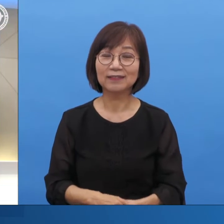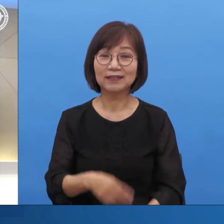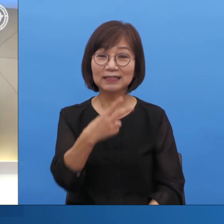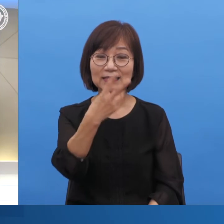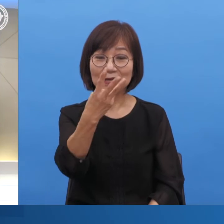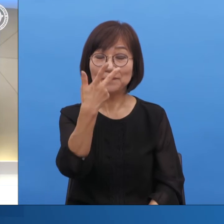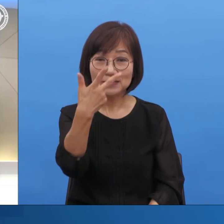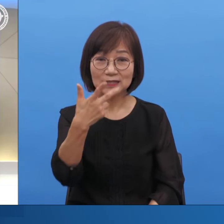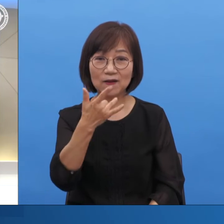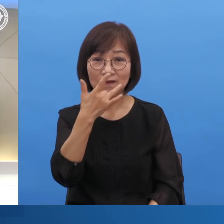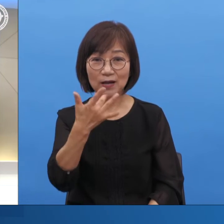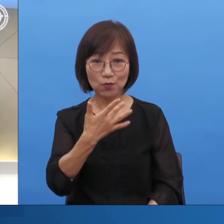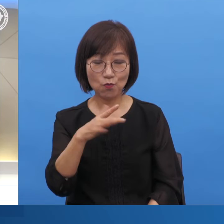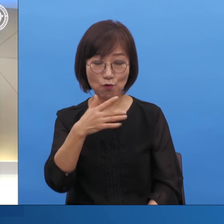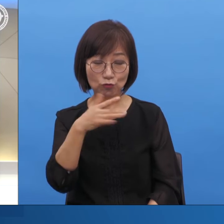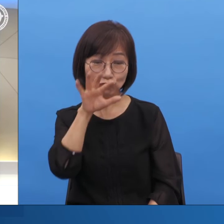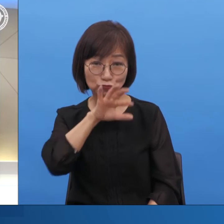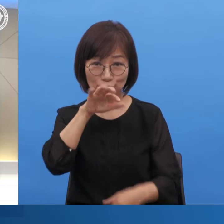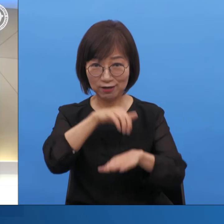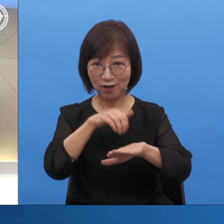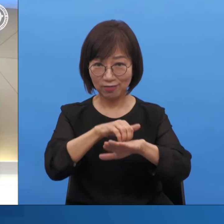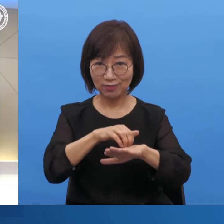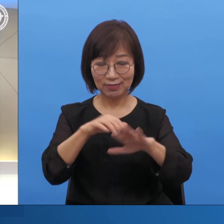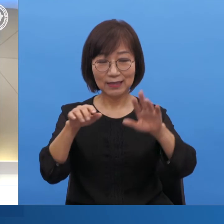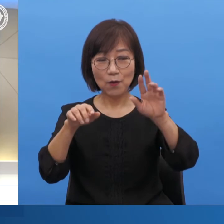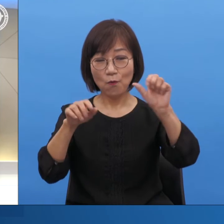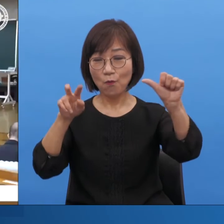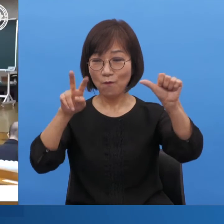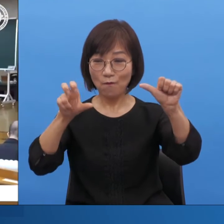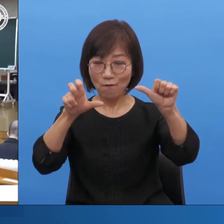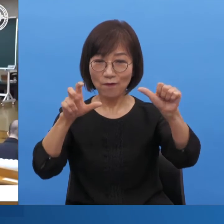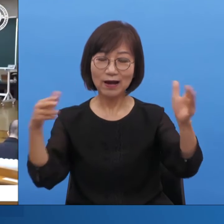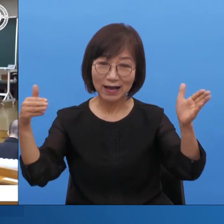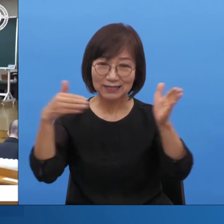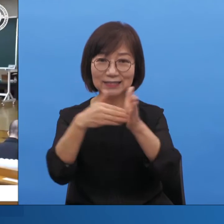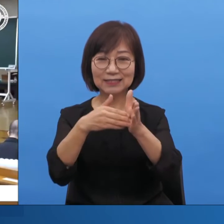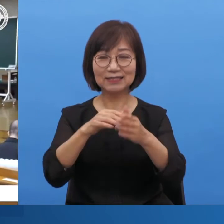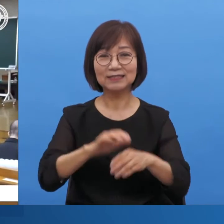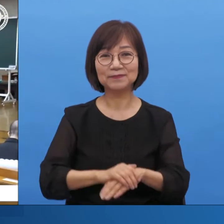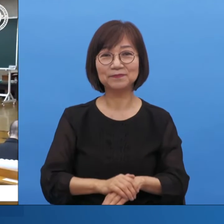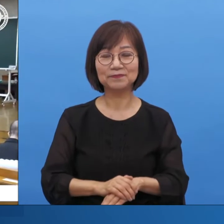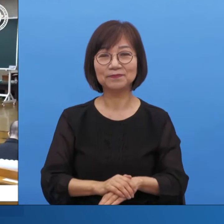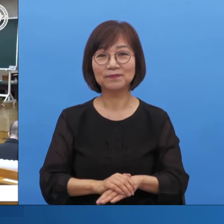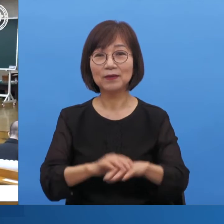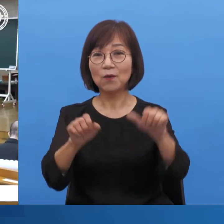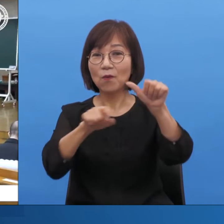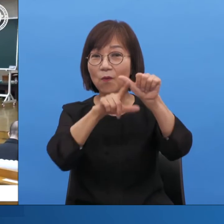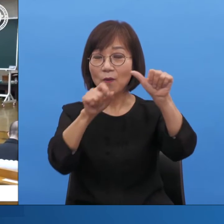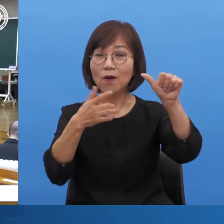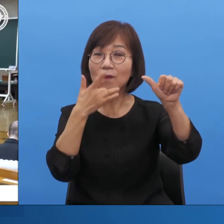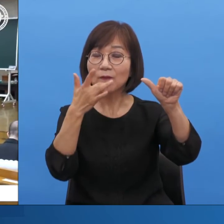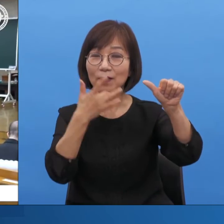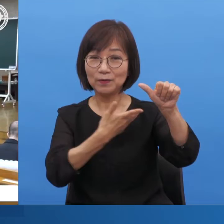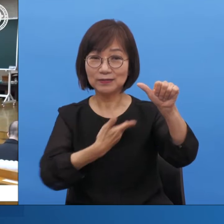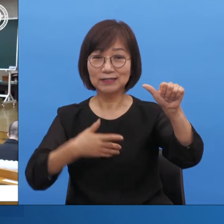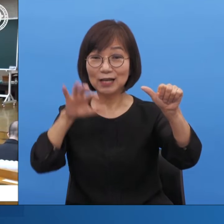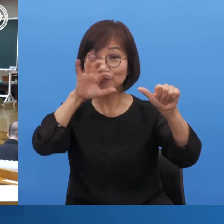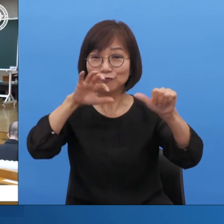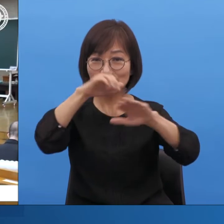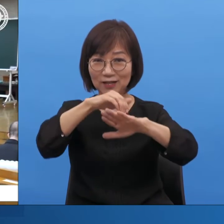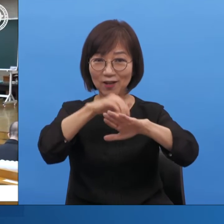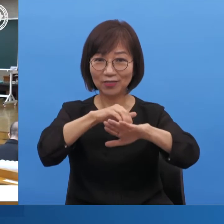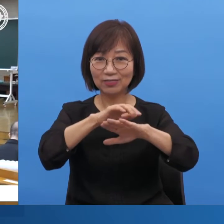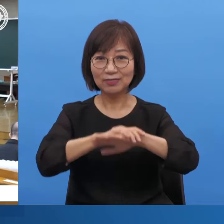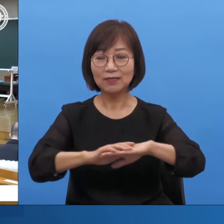237 화요제자 훈련 등록이 오는 25일 마감됩니다. 5월 237 화요제자 훈련은 오는